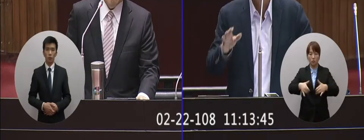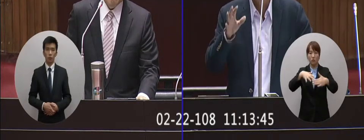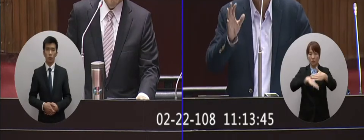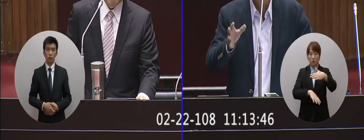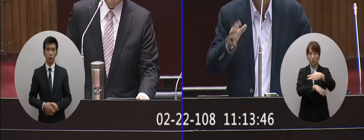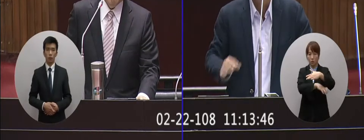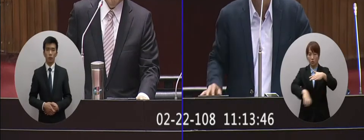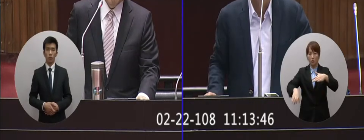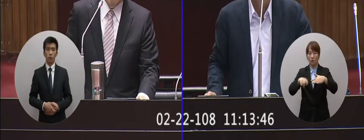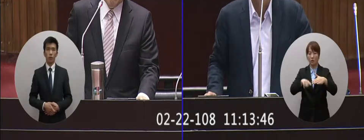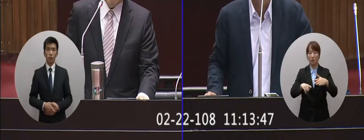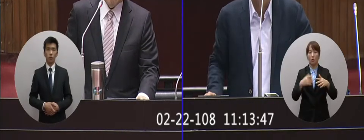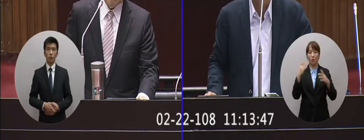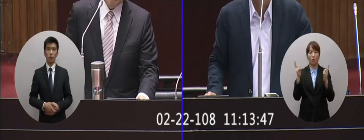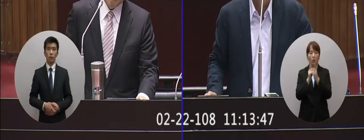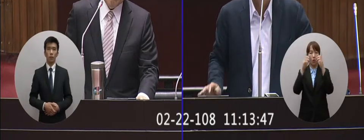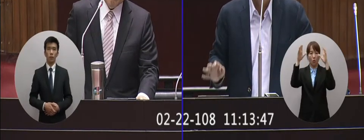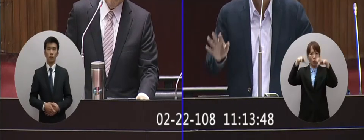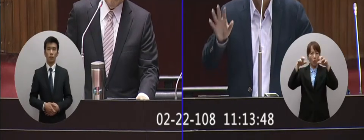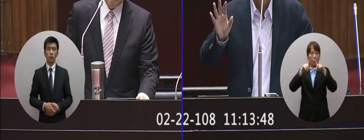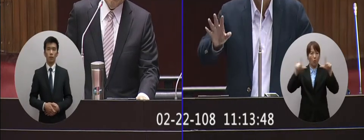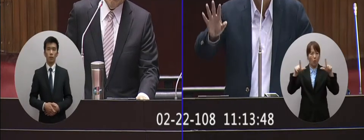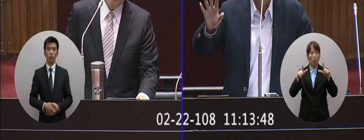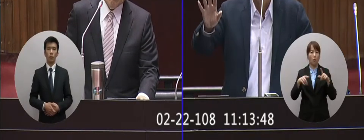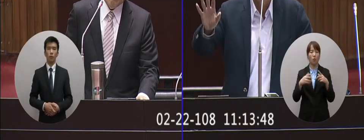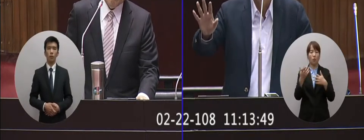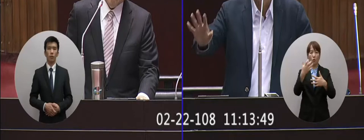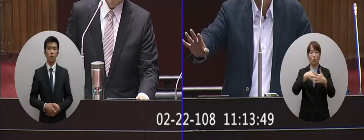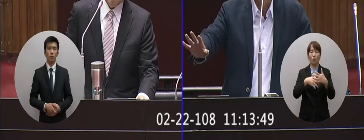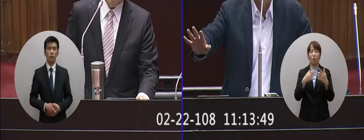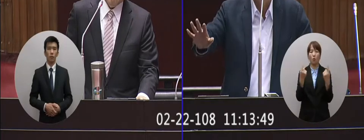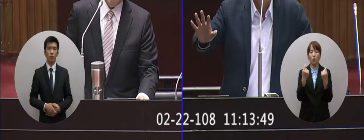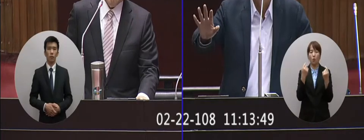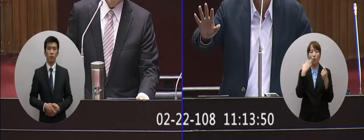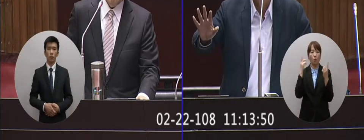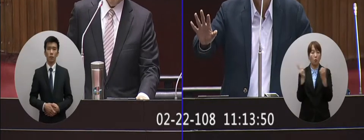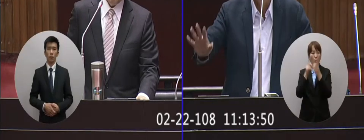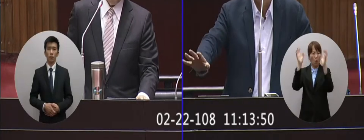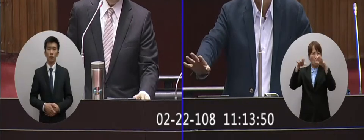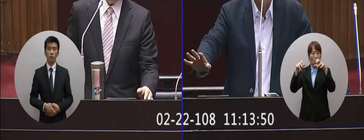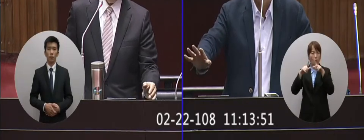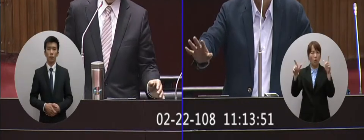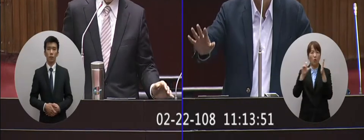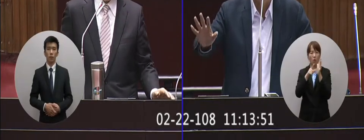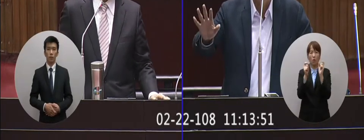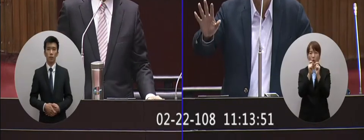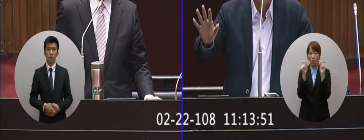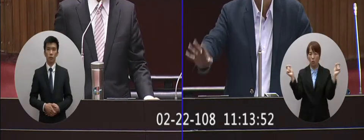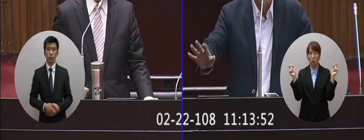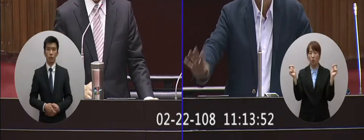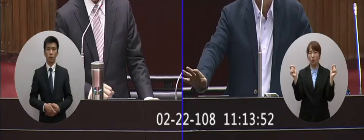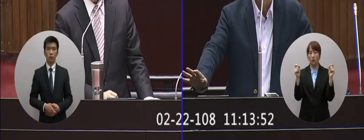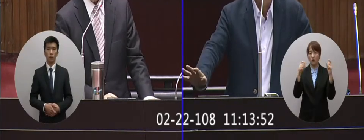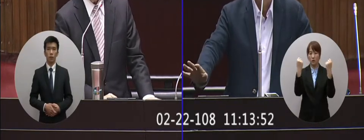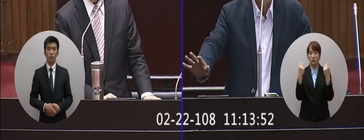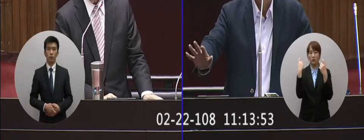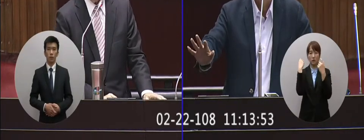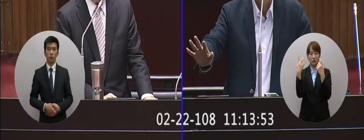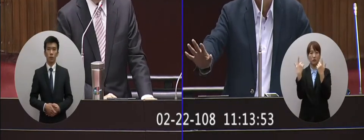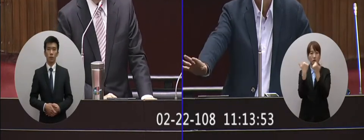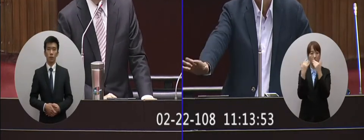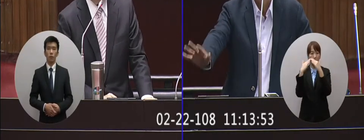所以这个这么大的雨哈，坦白讲，包括如果这么大的雨， 这么久的时间下在新北